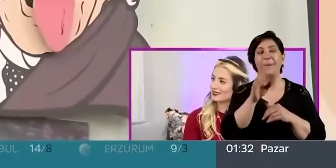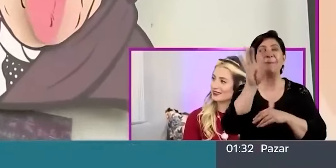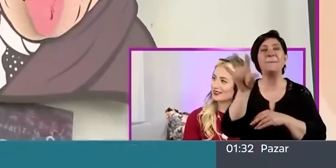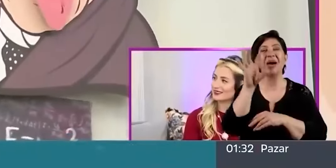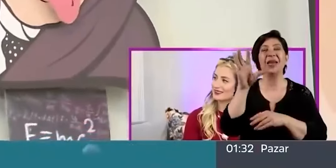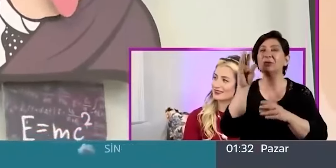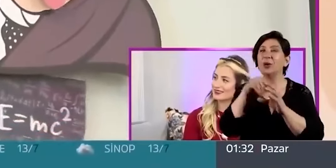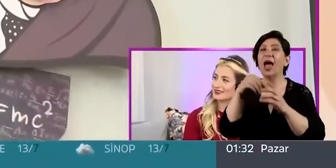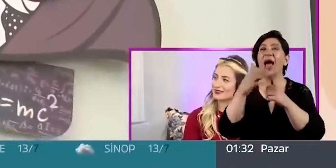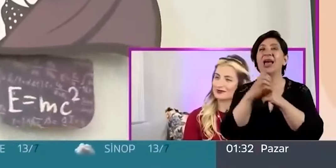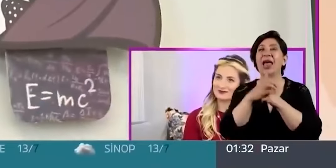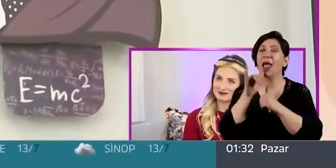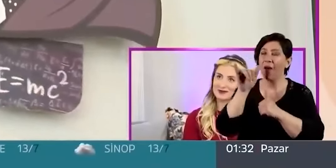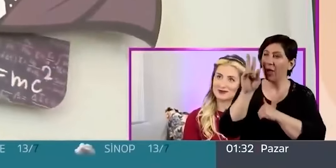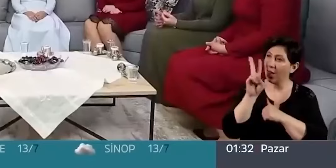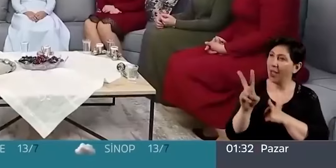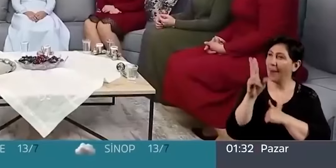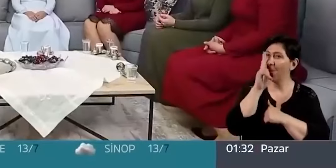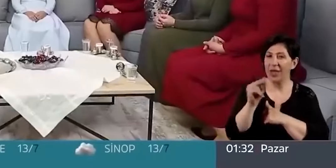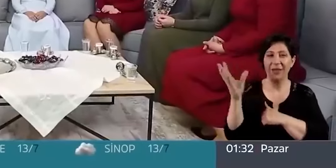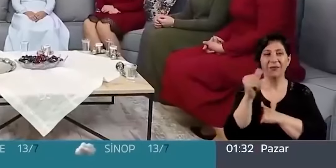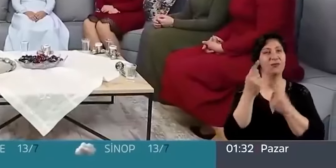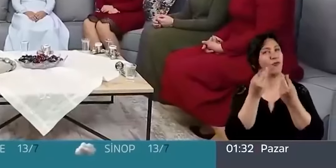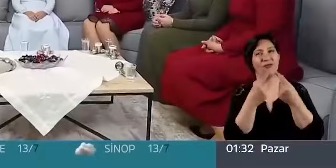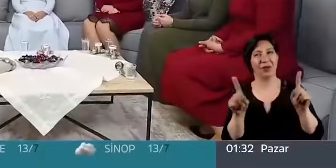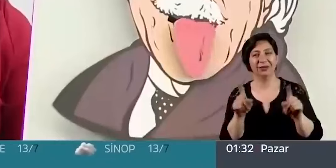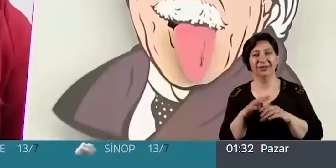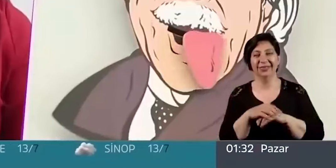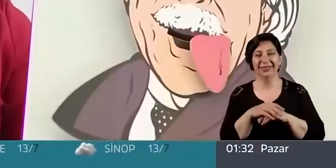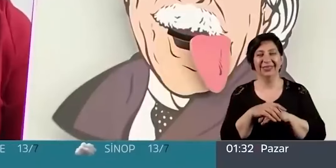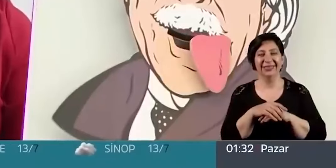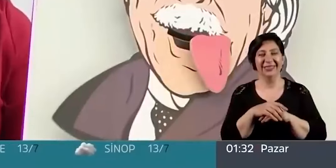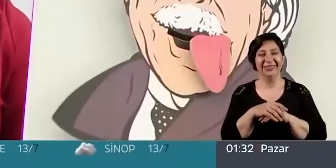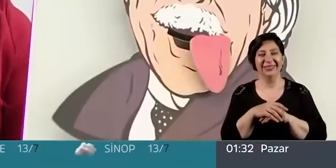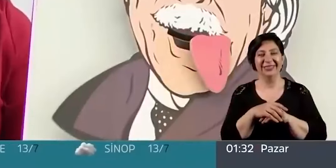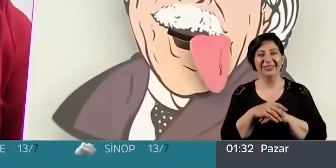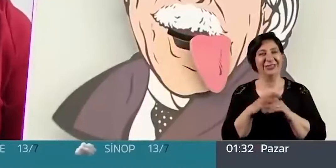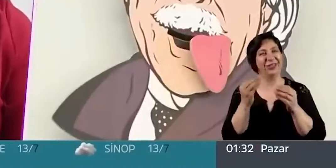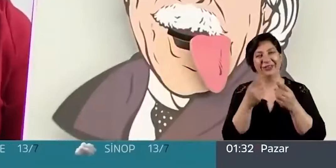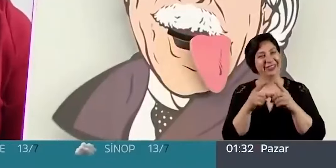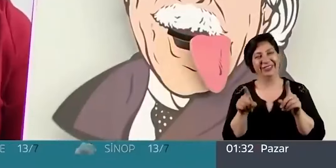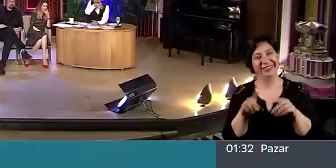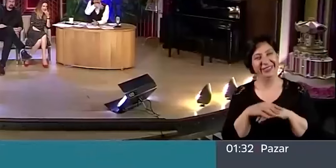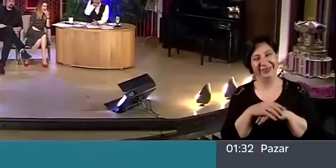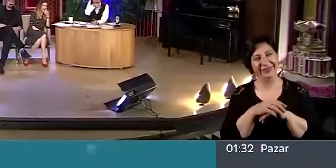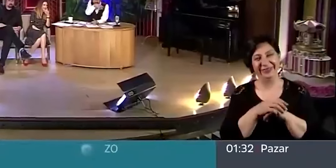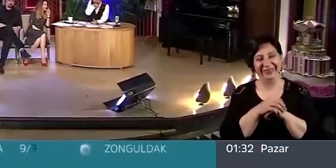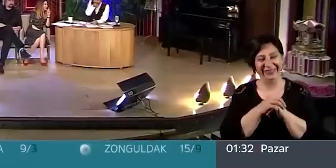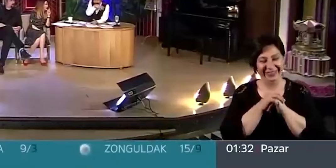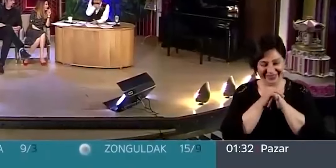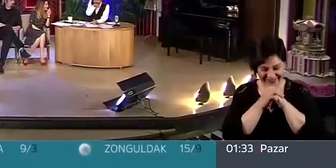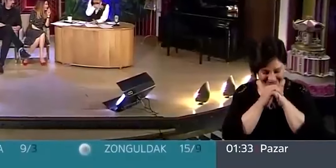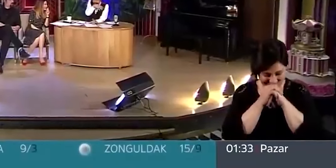balayı dönüşünde Antalya Havaalanı'ndan aldık. Çok farklı. Evet. Evet. Çok